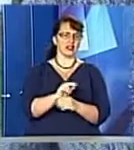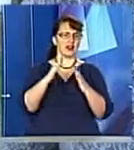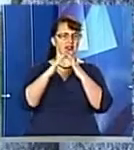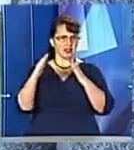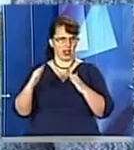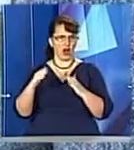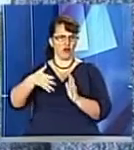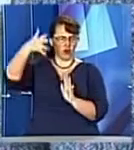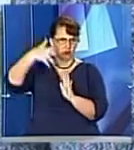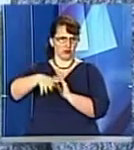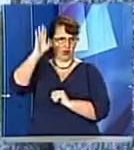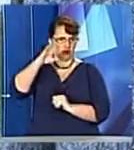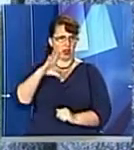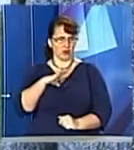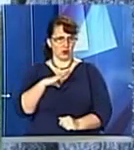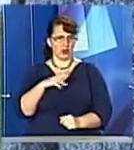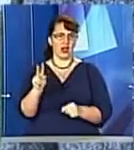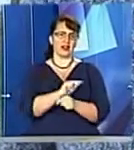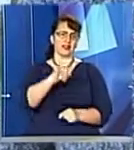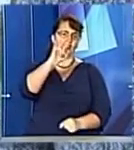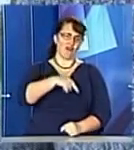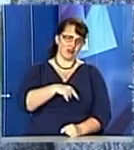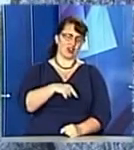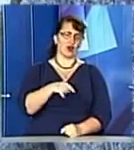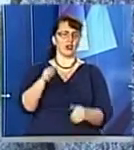стані, протікав, реставрація вікон на куполі,